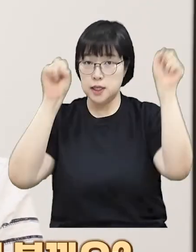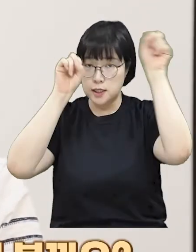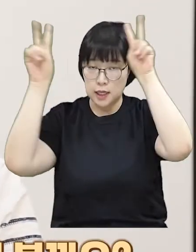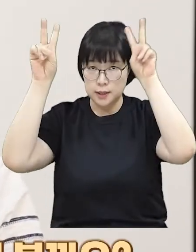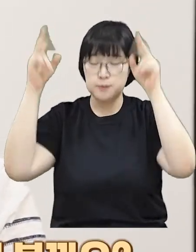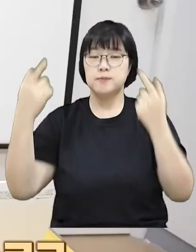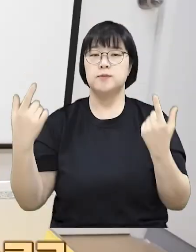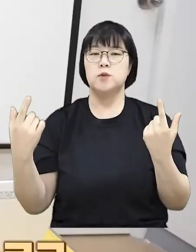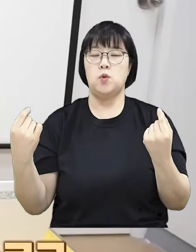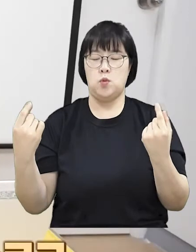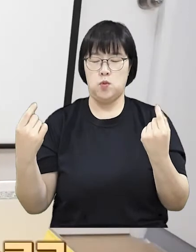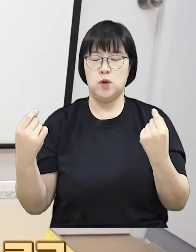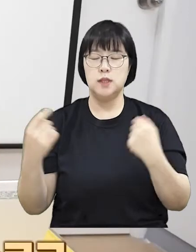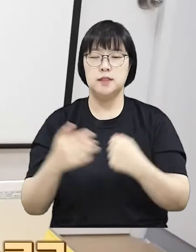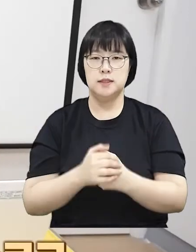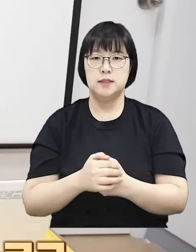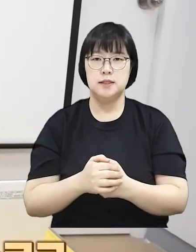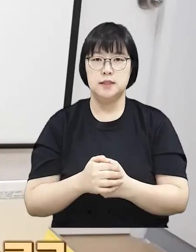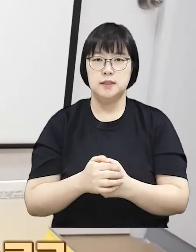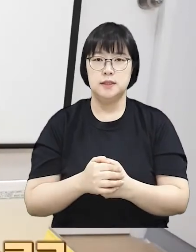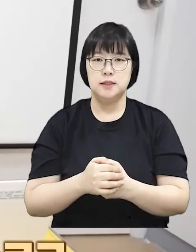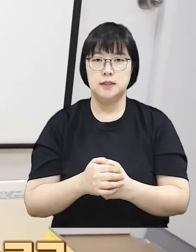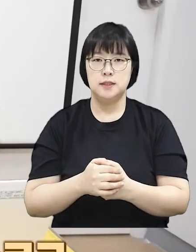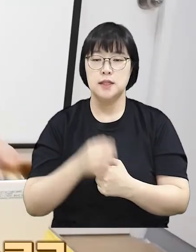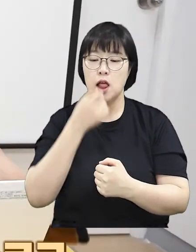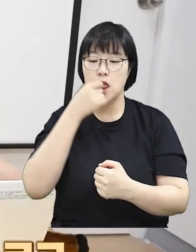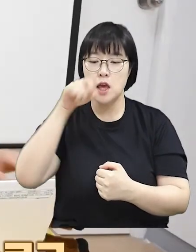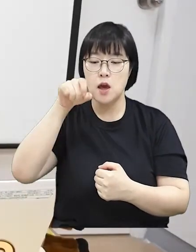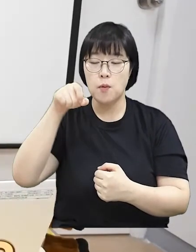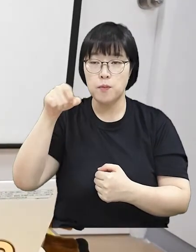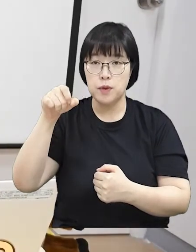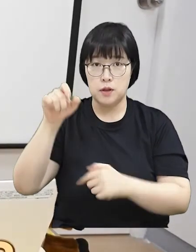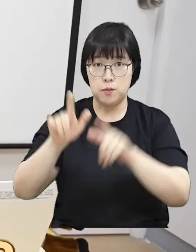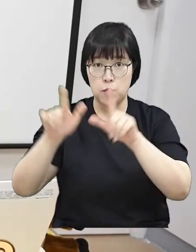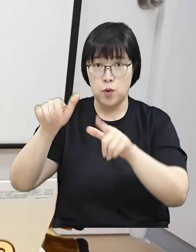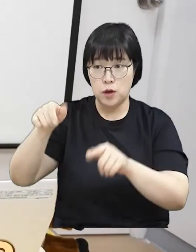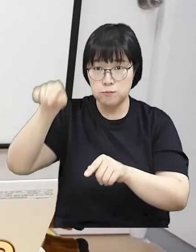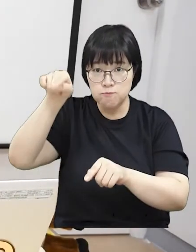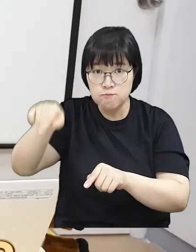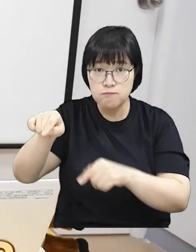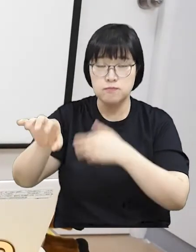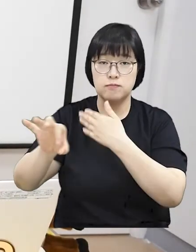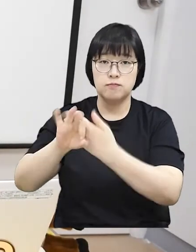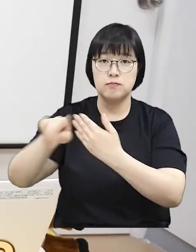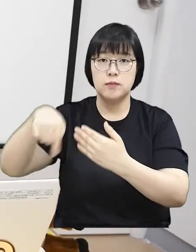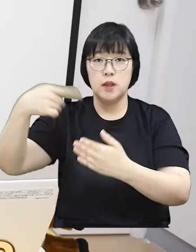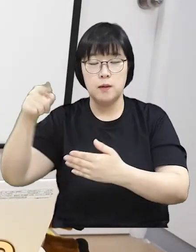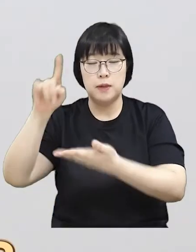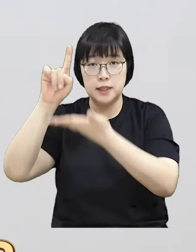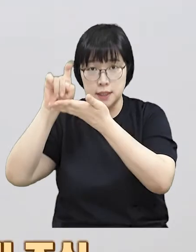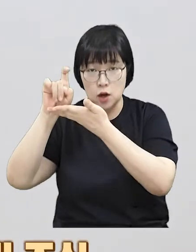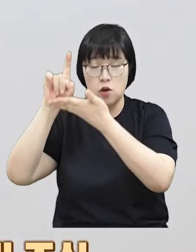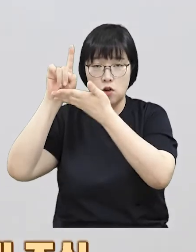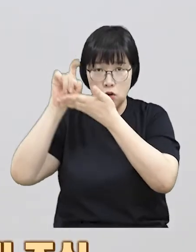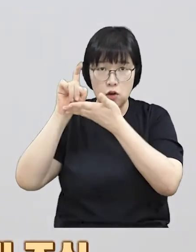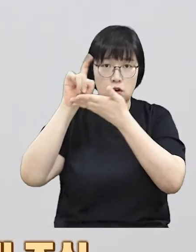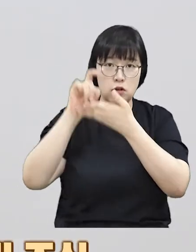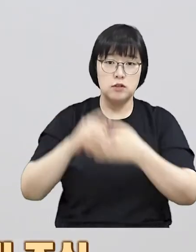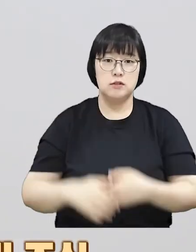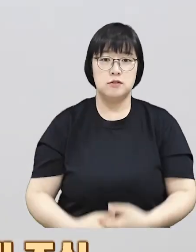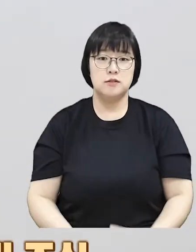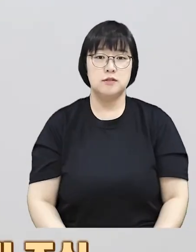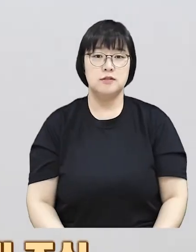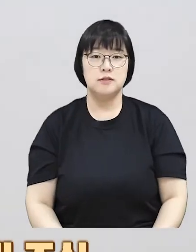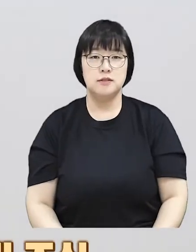똑같이 한번 해볼까요? 두 번째에다가 연필 모양 버튼 누르고 사슴이니까 사슴이라고 해볼게요. 아이고